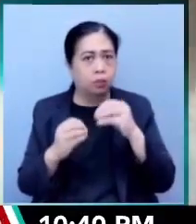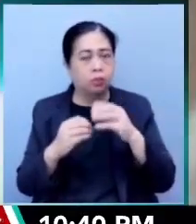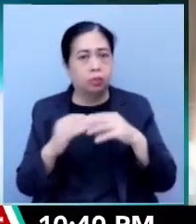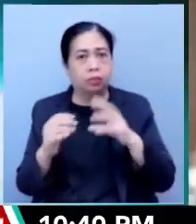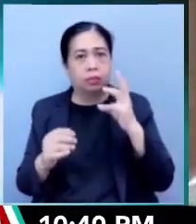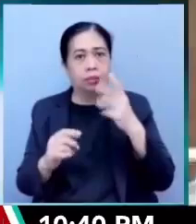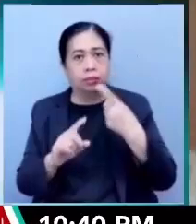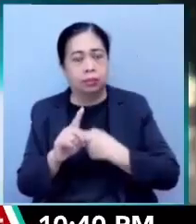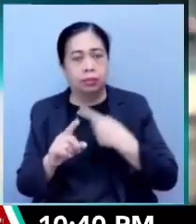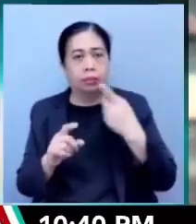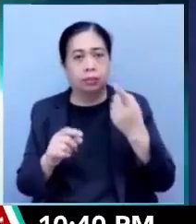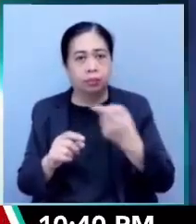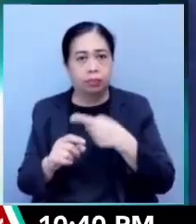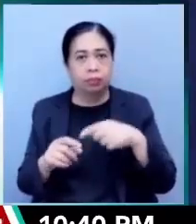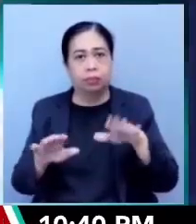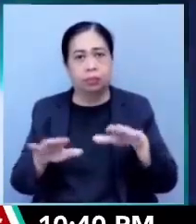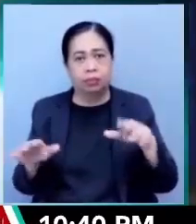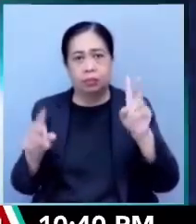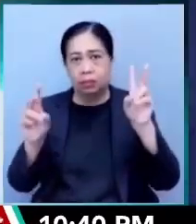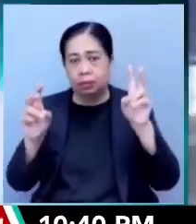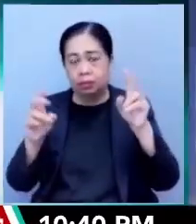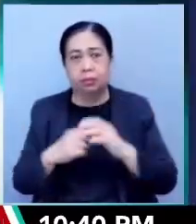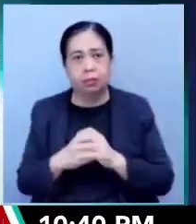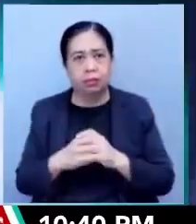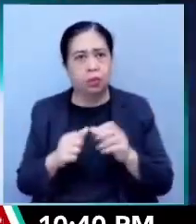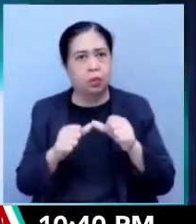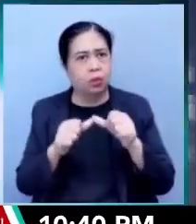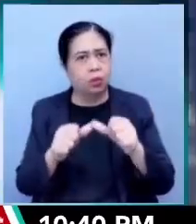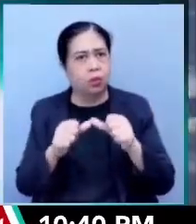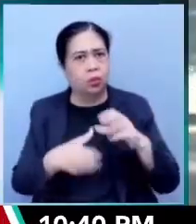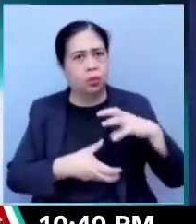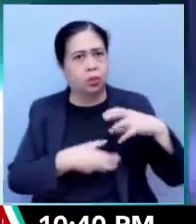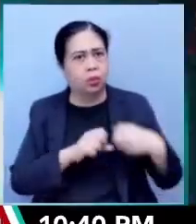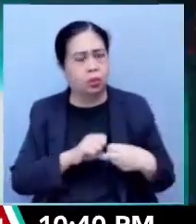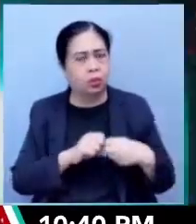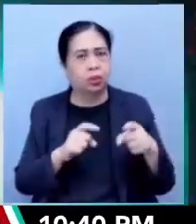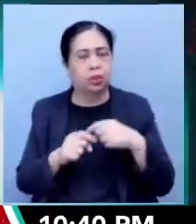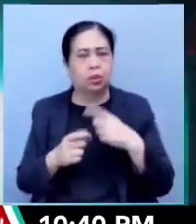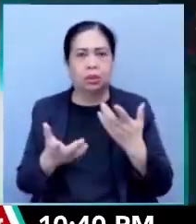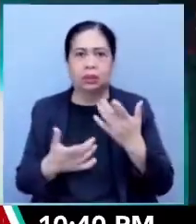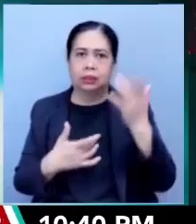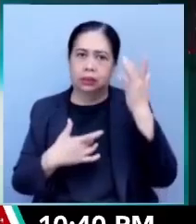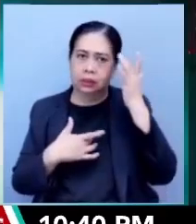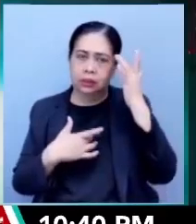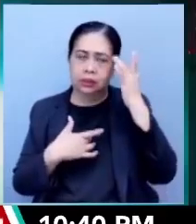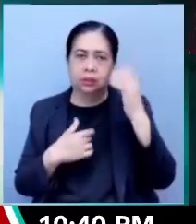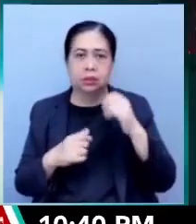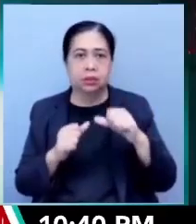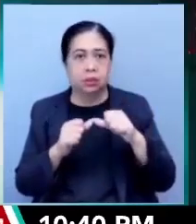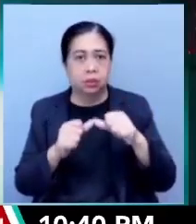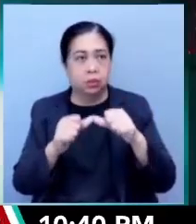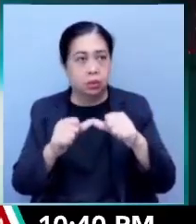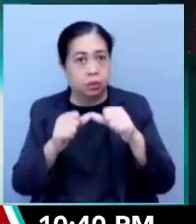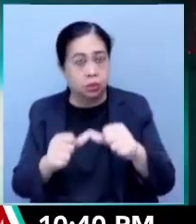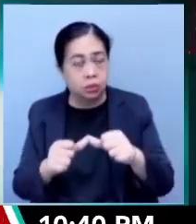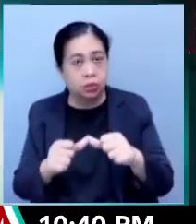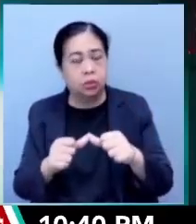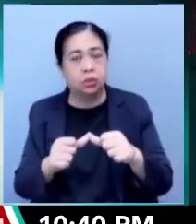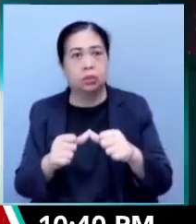mga bata, ang tawag na rito ay prolonged grief na itinuturing ng disorder. Prolonged? At very intense